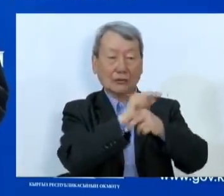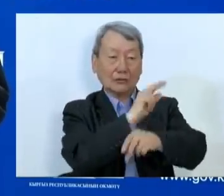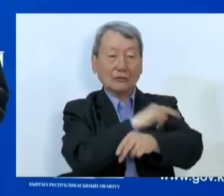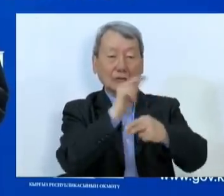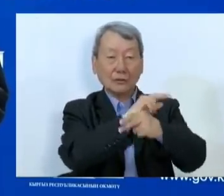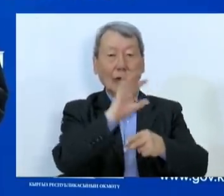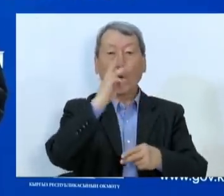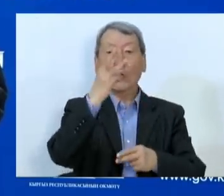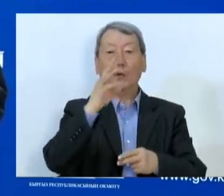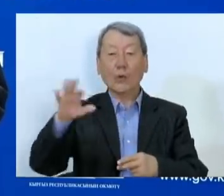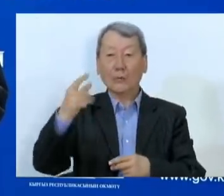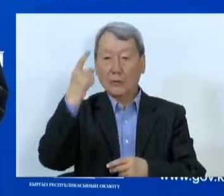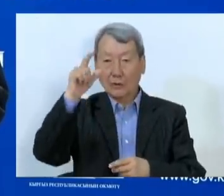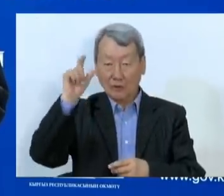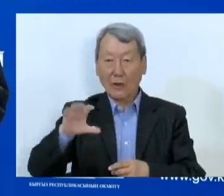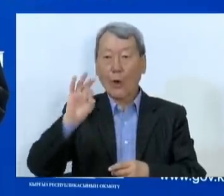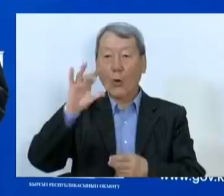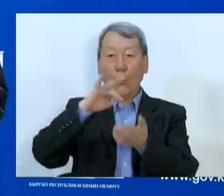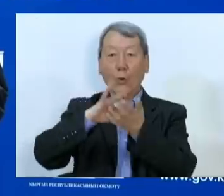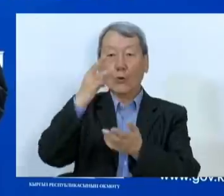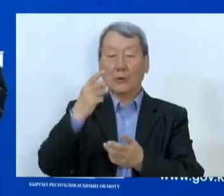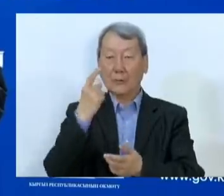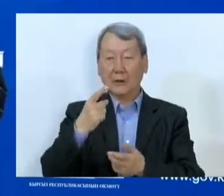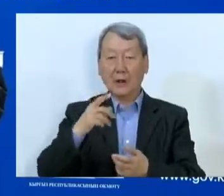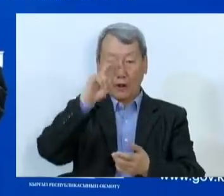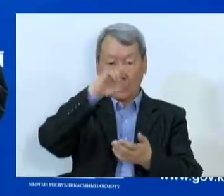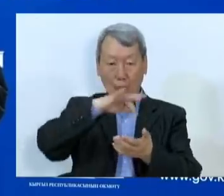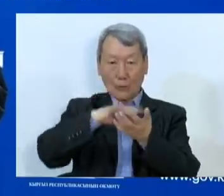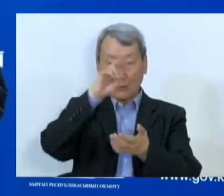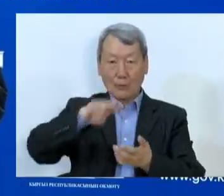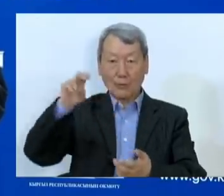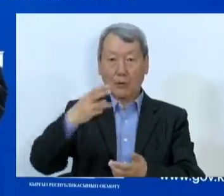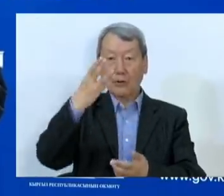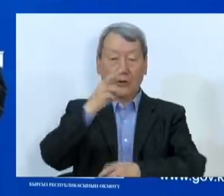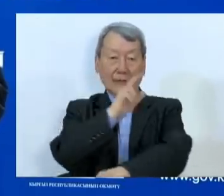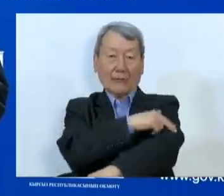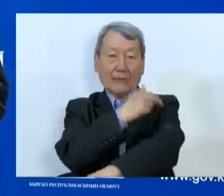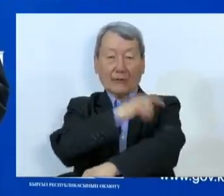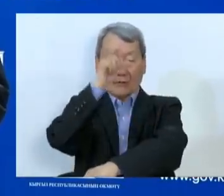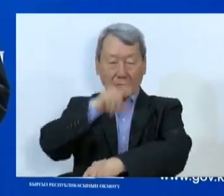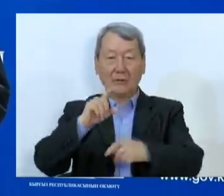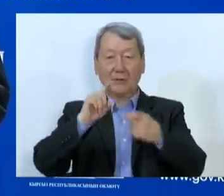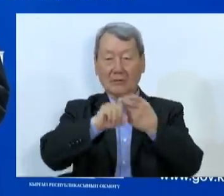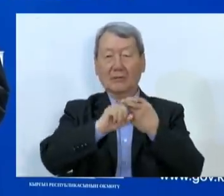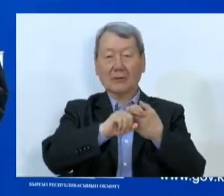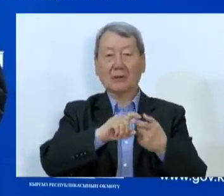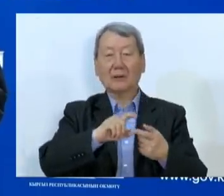ичинен 3 дарыгер болуп атат. Ош областында 1 учур, Ош шаарында 1 жана Бишкек шаарында